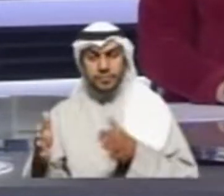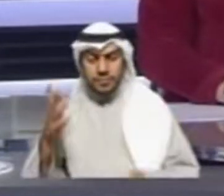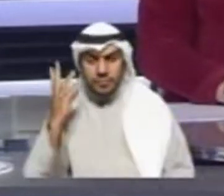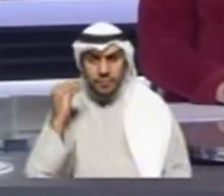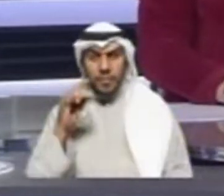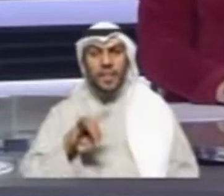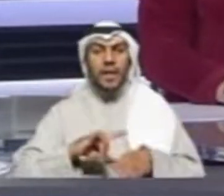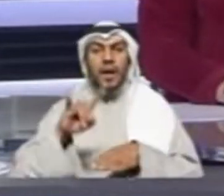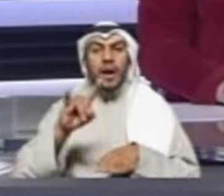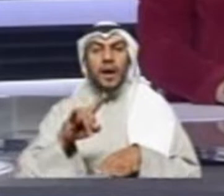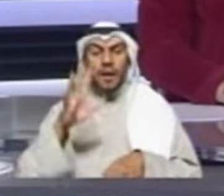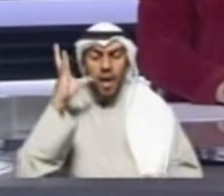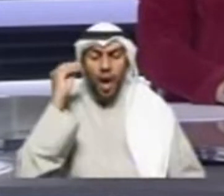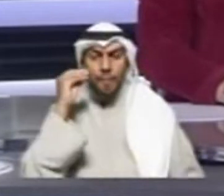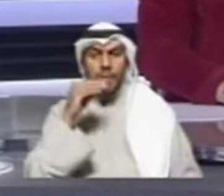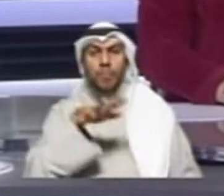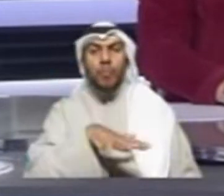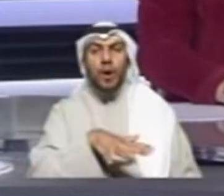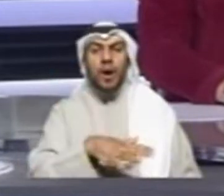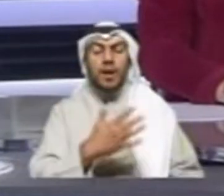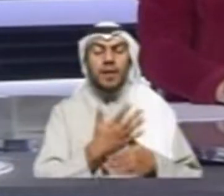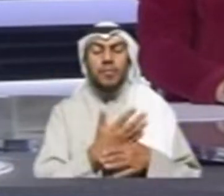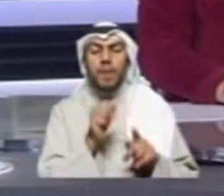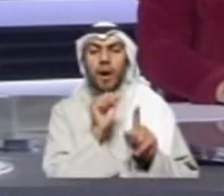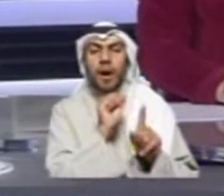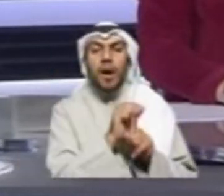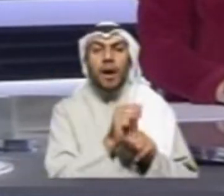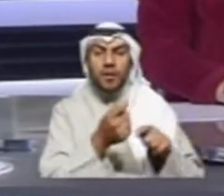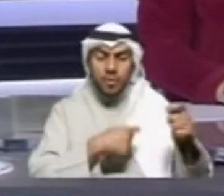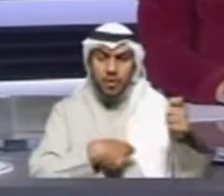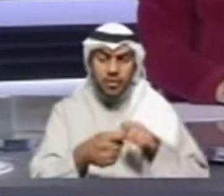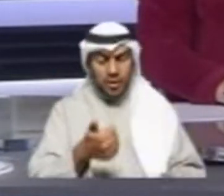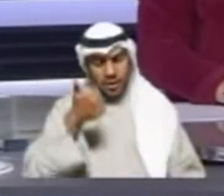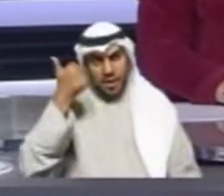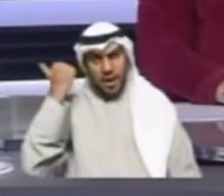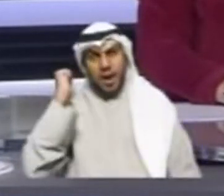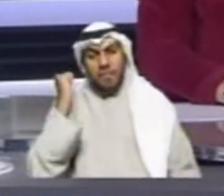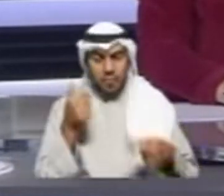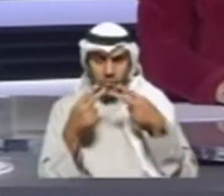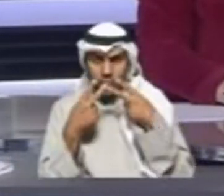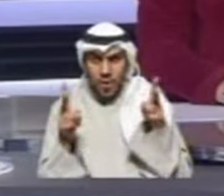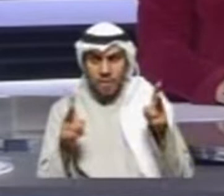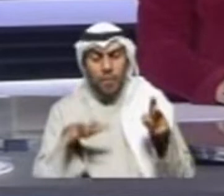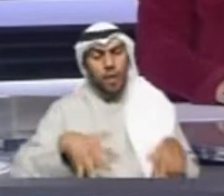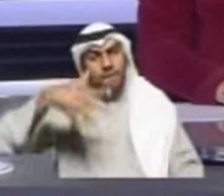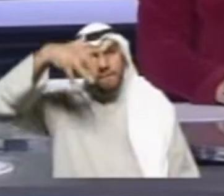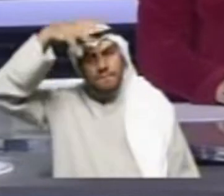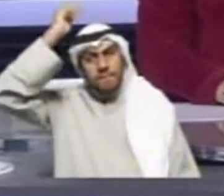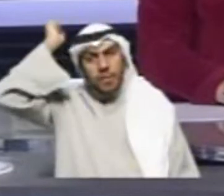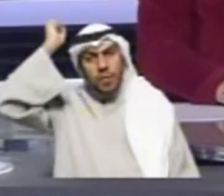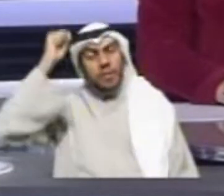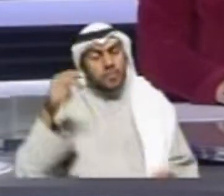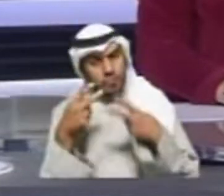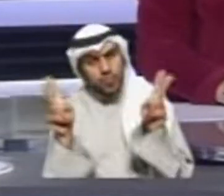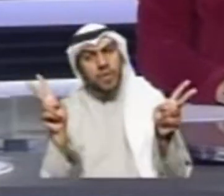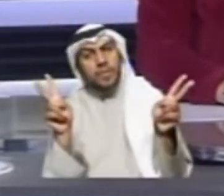مساحة للاستعمالات التجارية بعد أن تمت الموافقة عليه بالأمس من لجنة محافظة الفروانية، مطالبين بالإيضاح